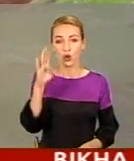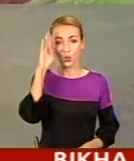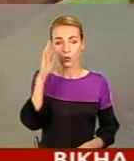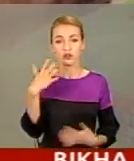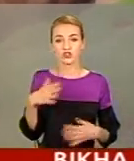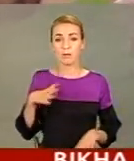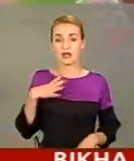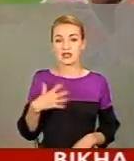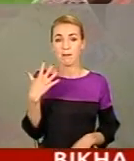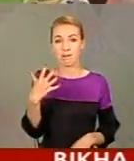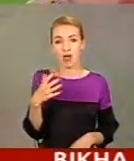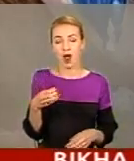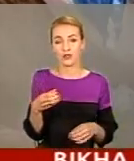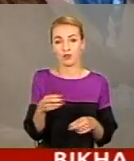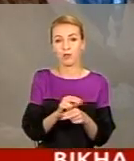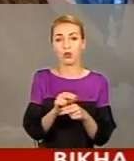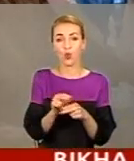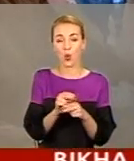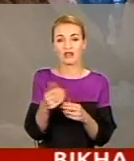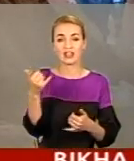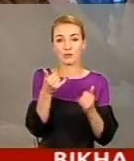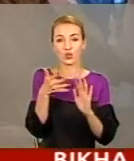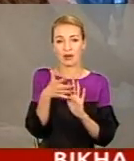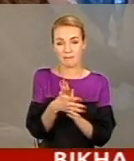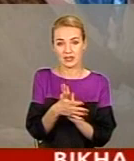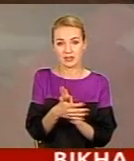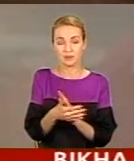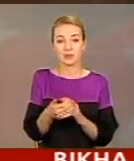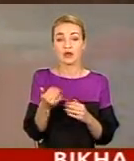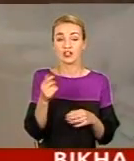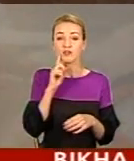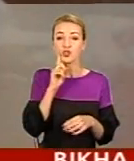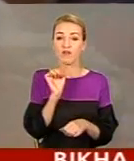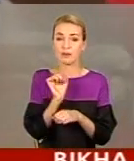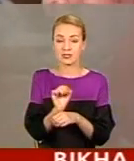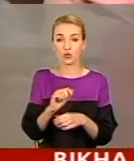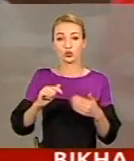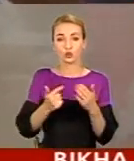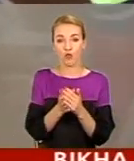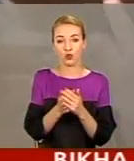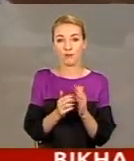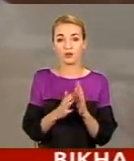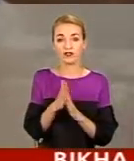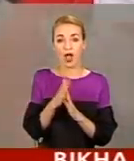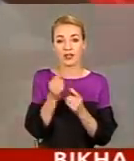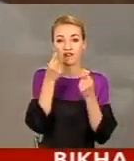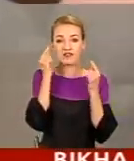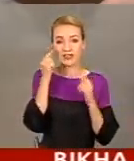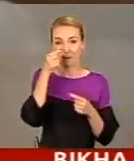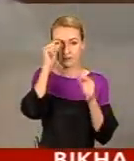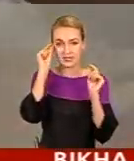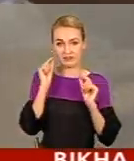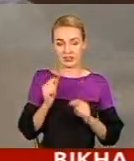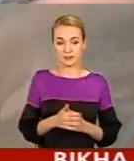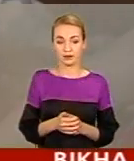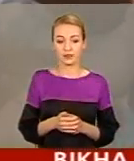уже 5 блоків хіміотерапії. Нині війшов у тимчасову ремісію, і в нього знов повиростали війки та брівки. Після